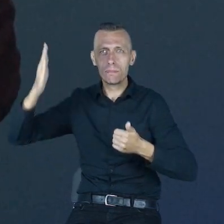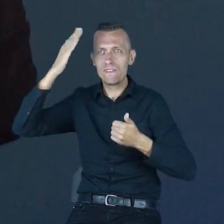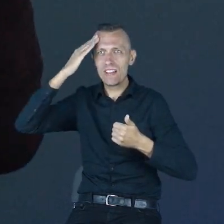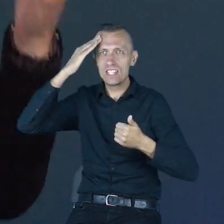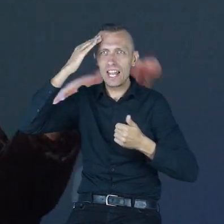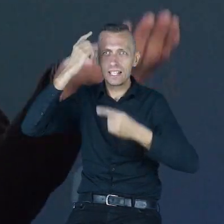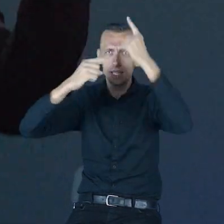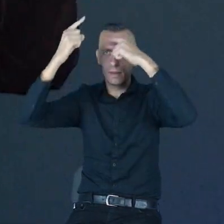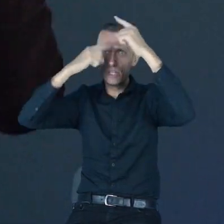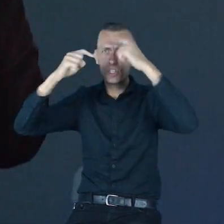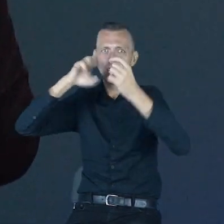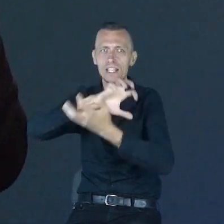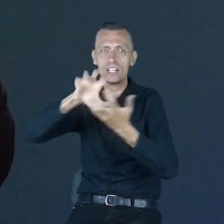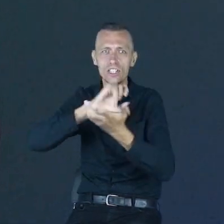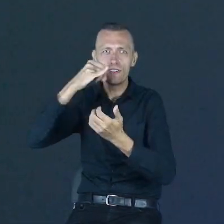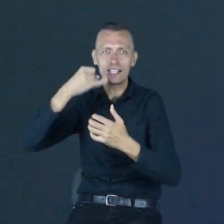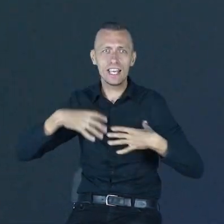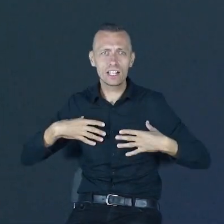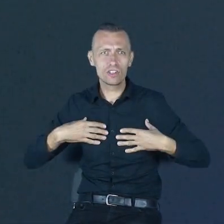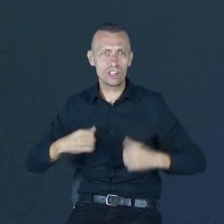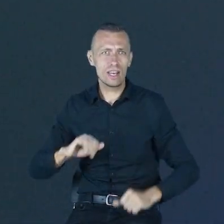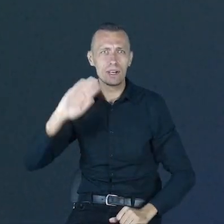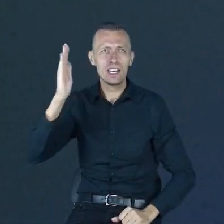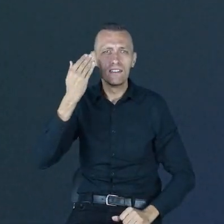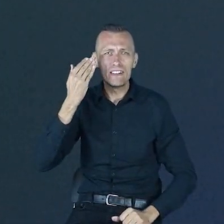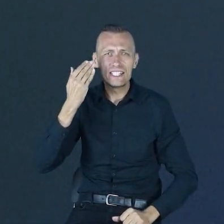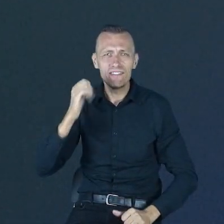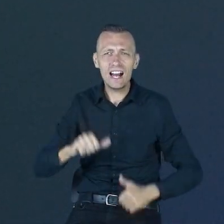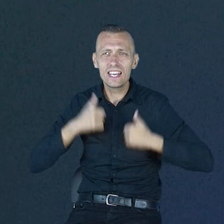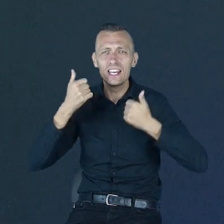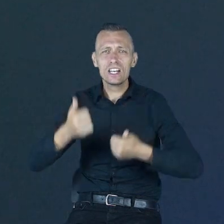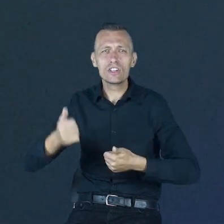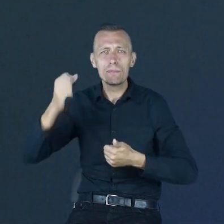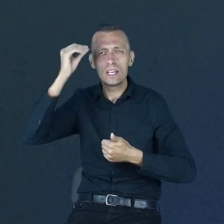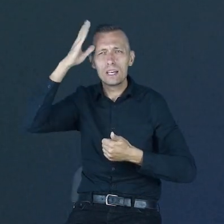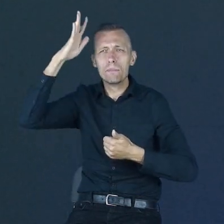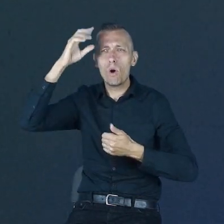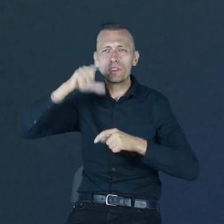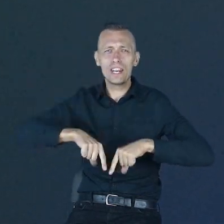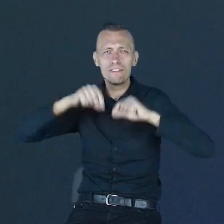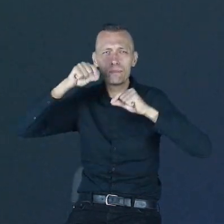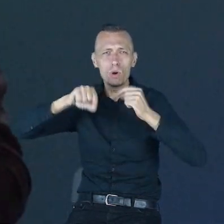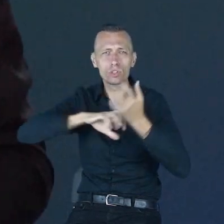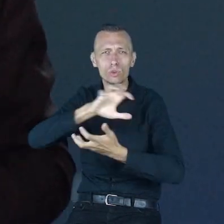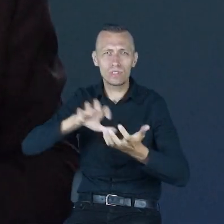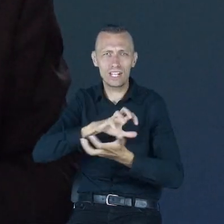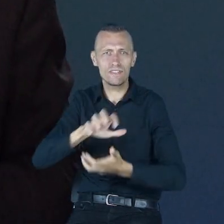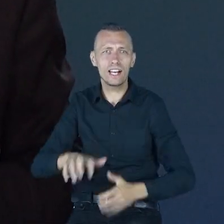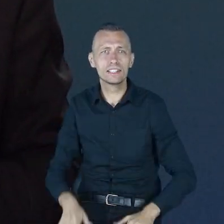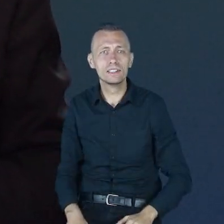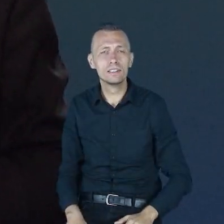Będzie wezwaniem do tego, by dokonywać świadome wybory w tym świecie, takim, jakim jest.